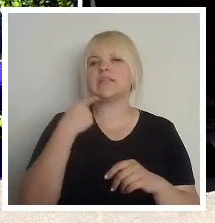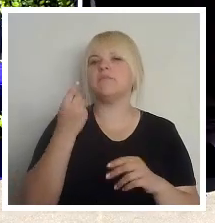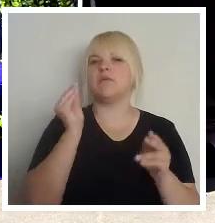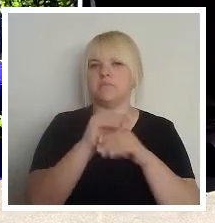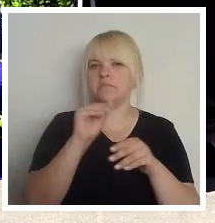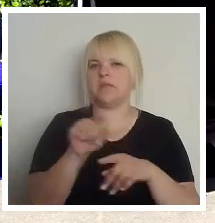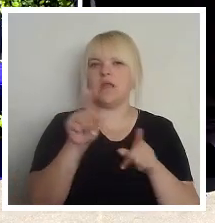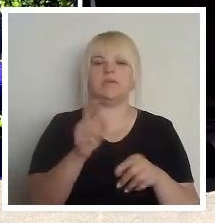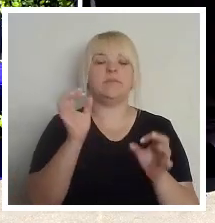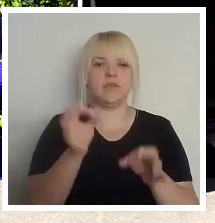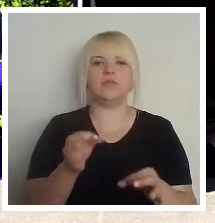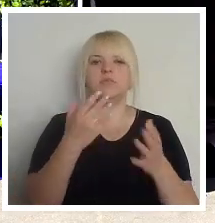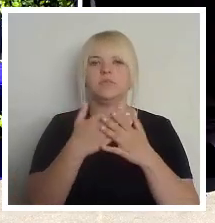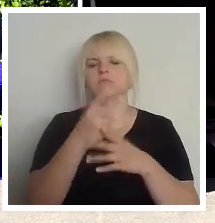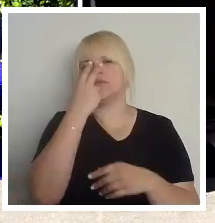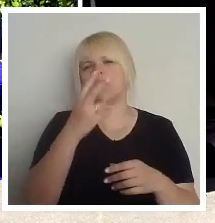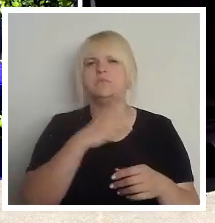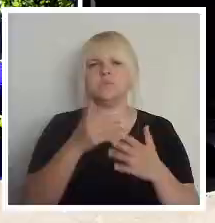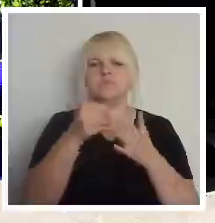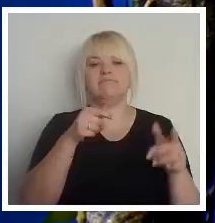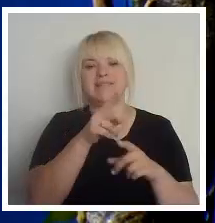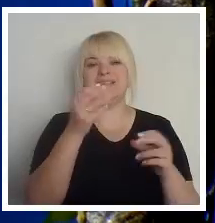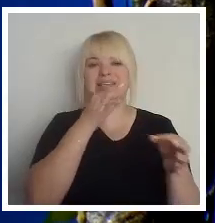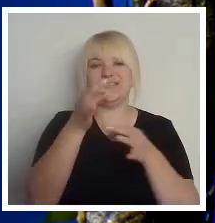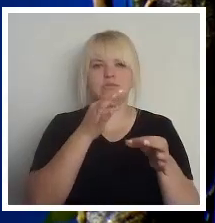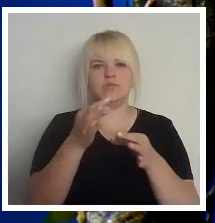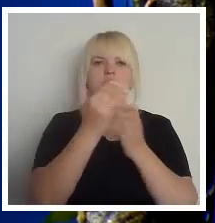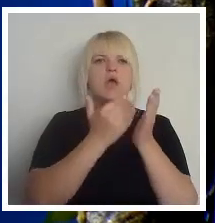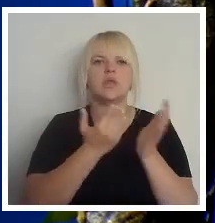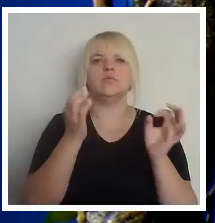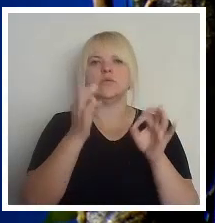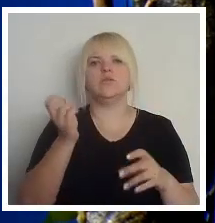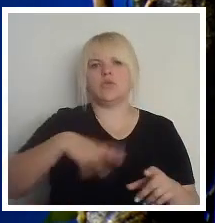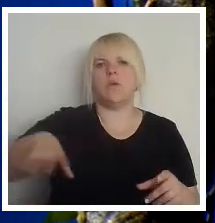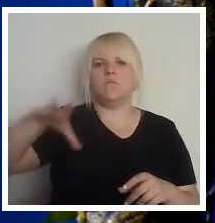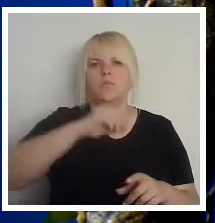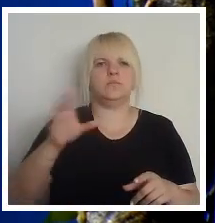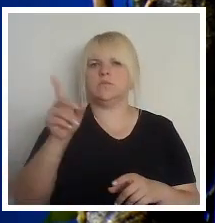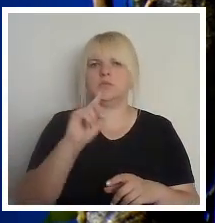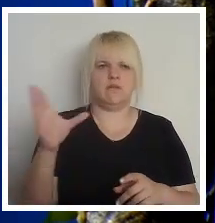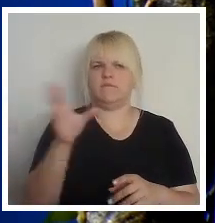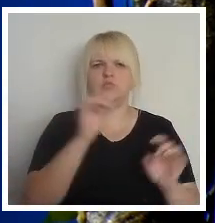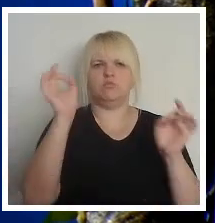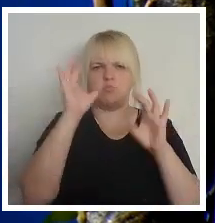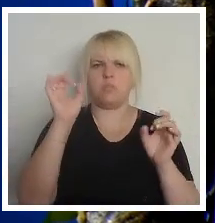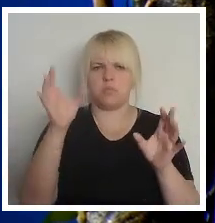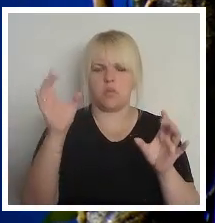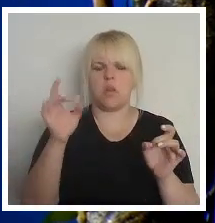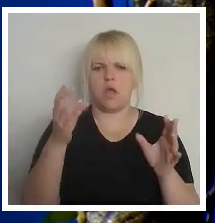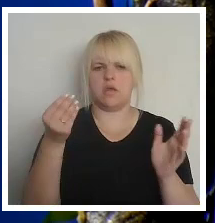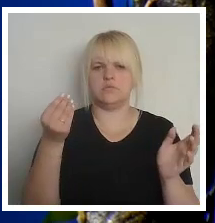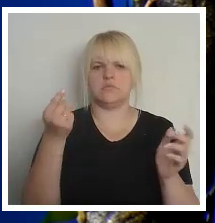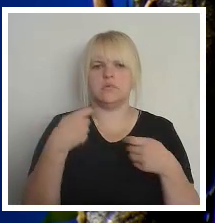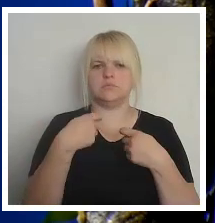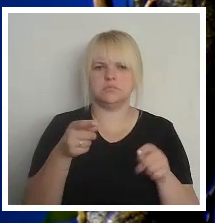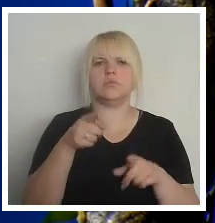kad skatījāmies pirms šīs diskusijas, kas tad ir tas saturs, kas mums ir vispopulārākais. Nu, un mēs secinājām, ka tas